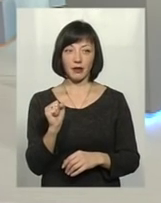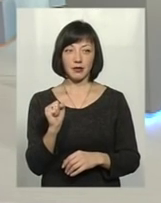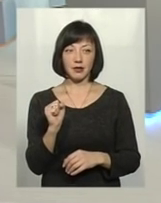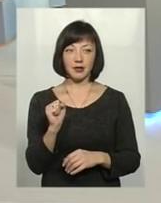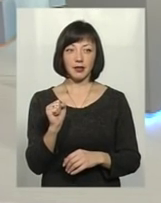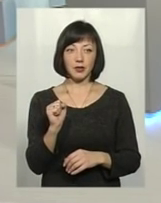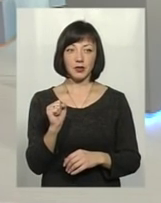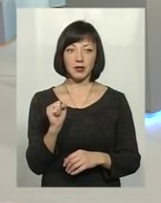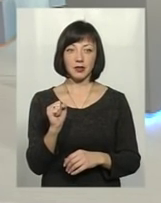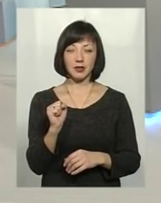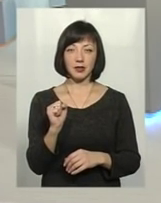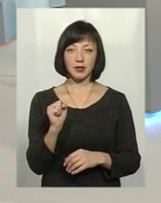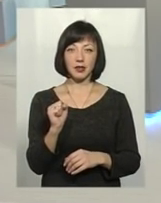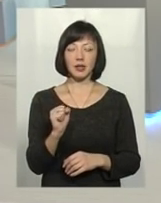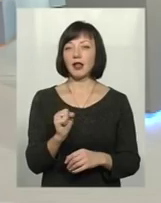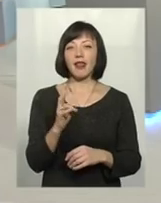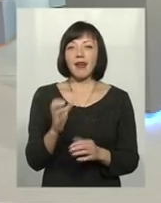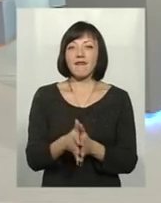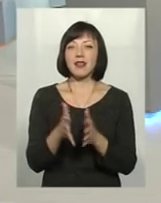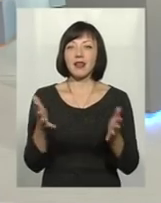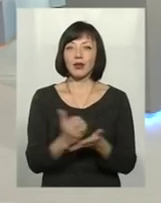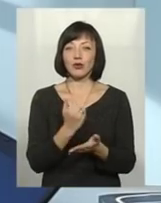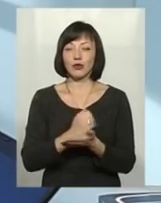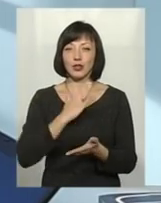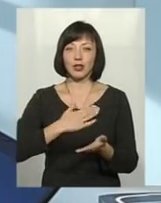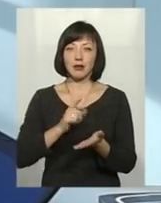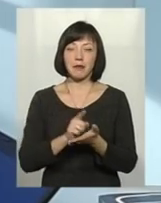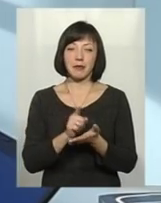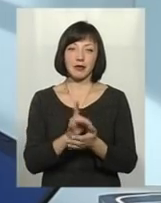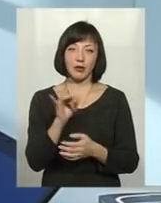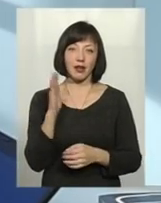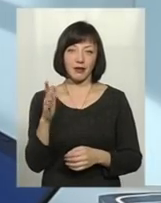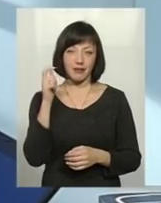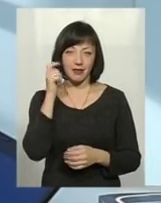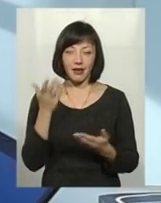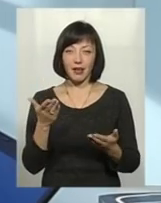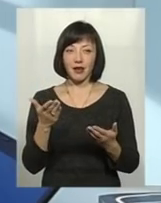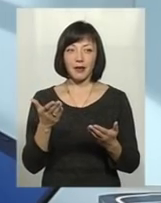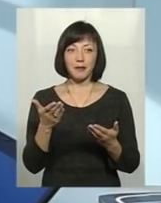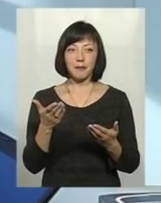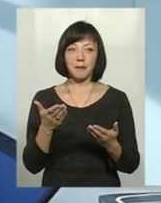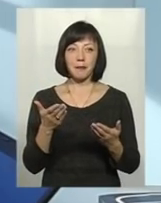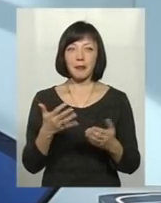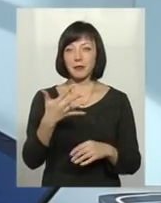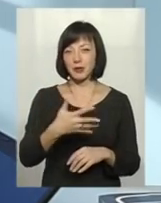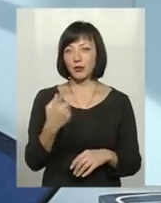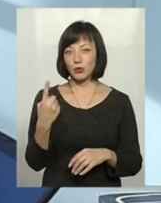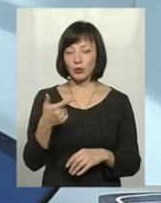досить невеликі доходи наших пенсіонерів, доносити постанови на там, 51